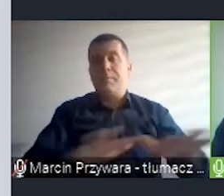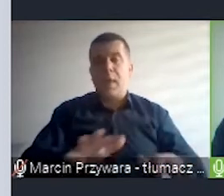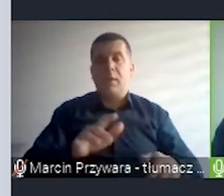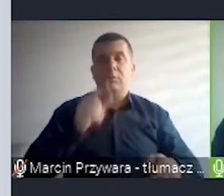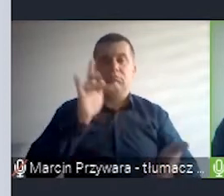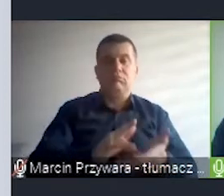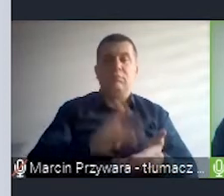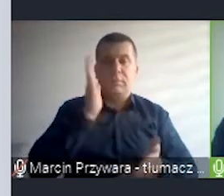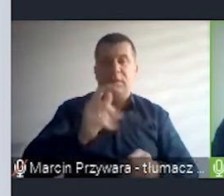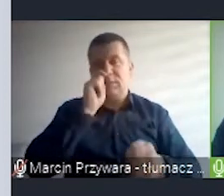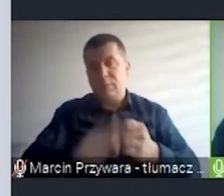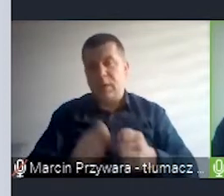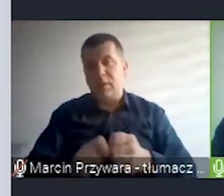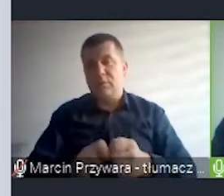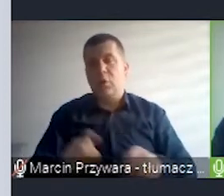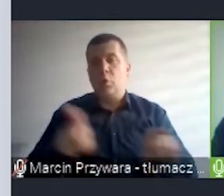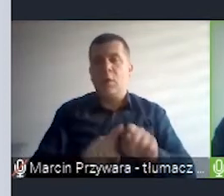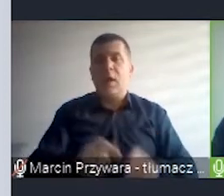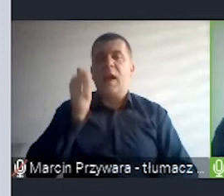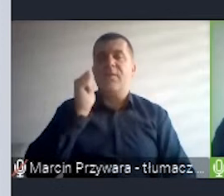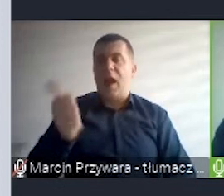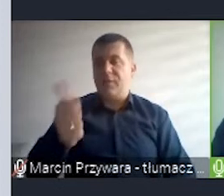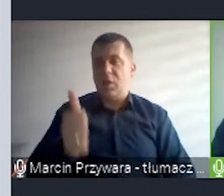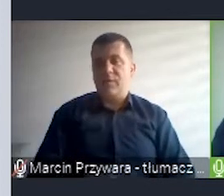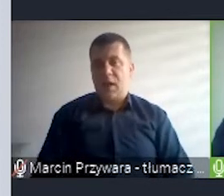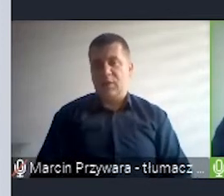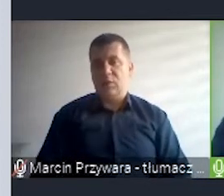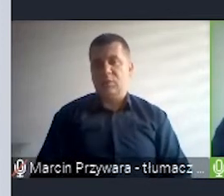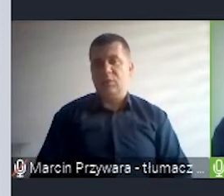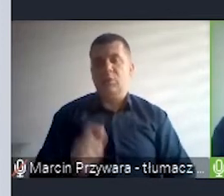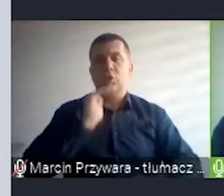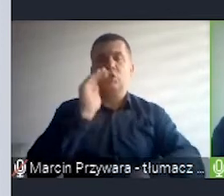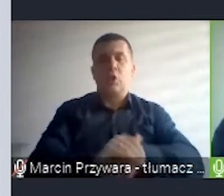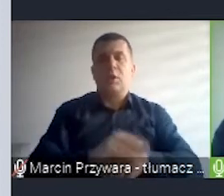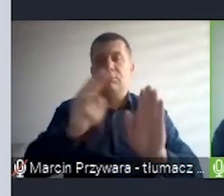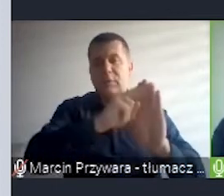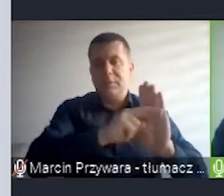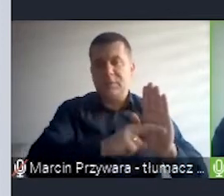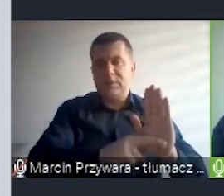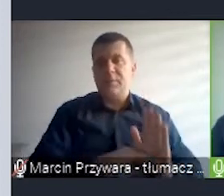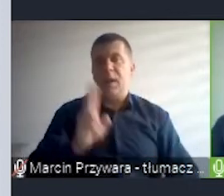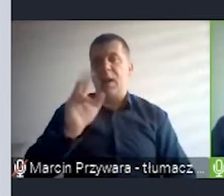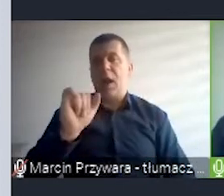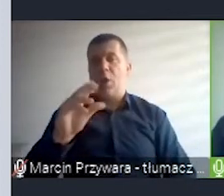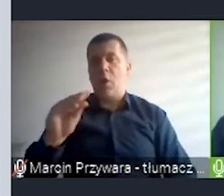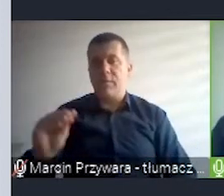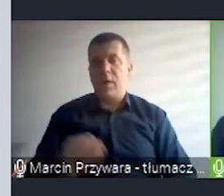będzie to sprawdzać. Będzie sprawdzać również kwalifikowalność, zgodność z przepisami